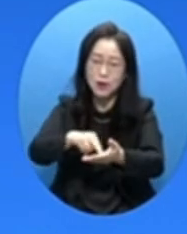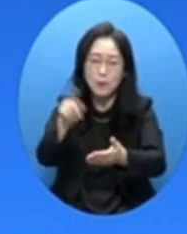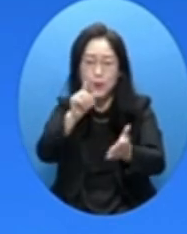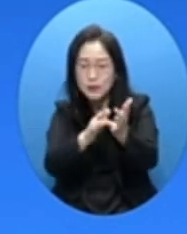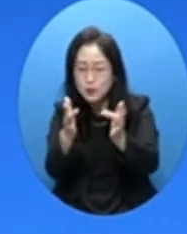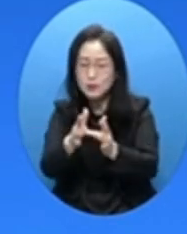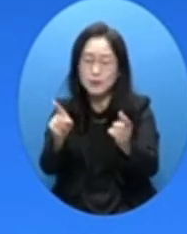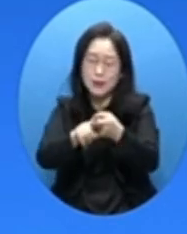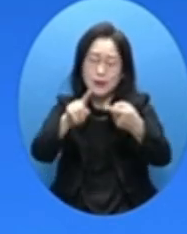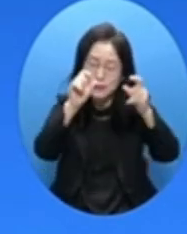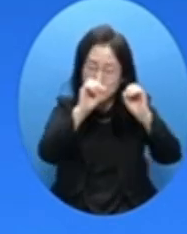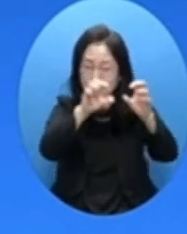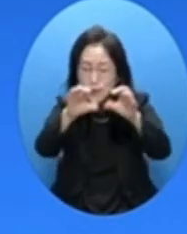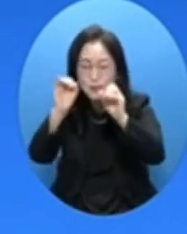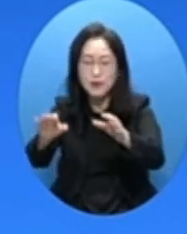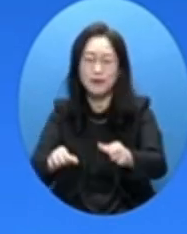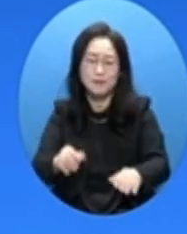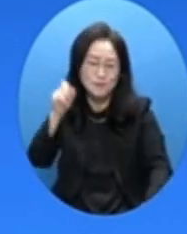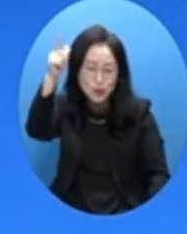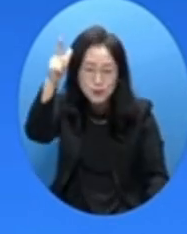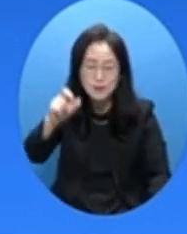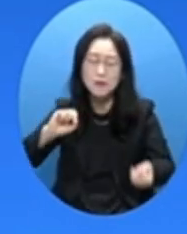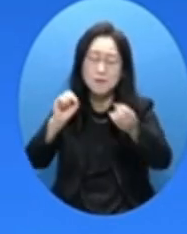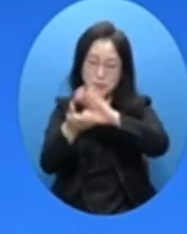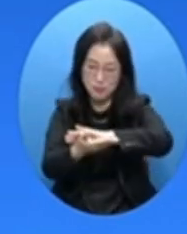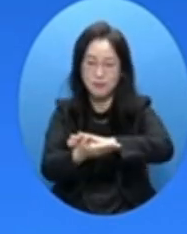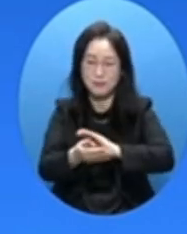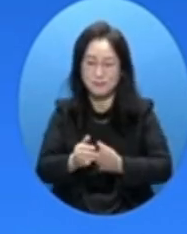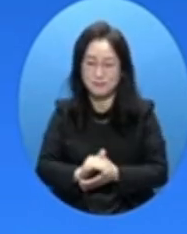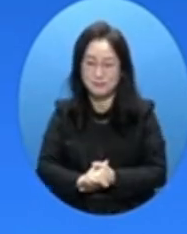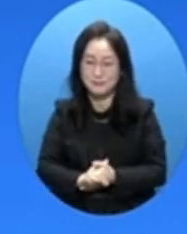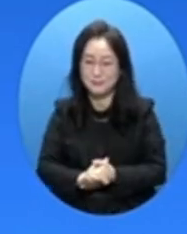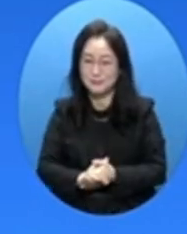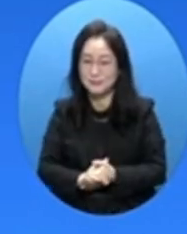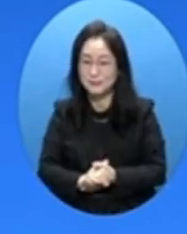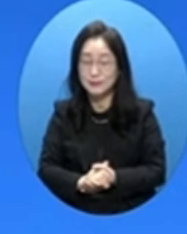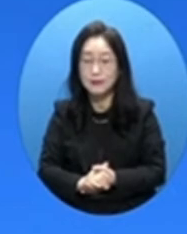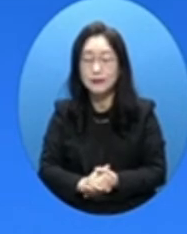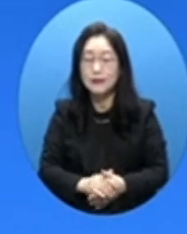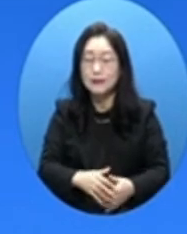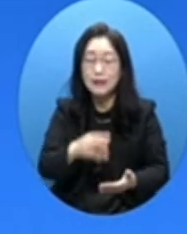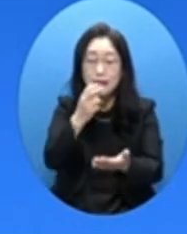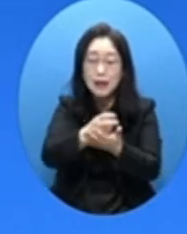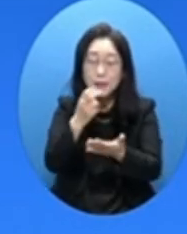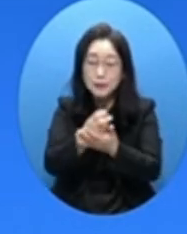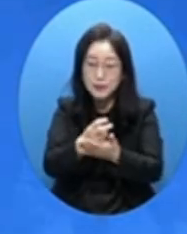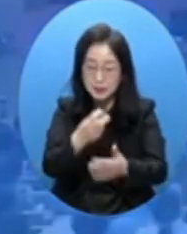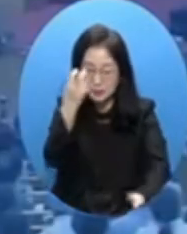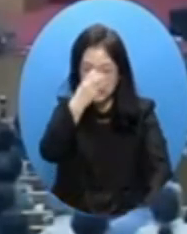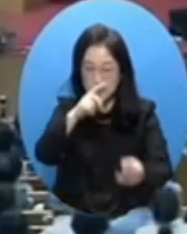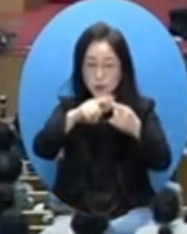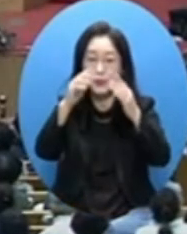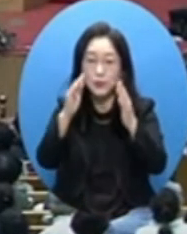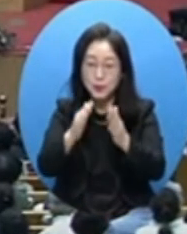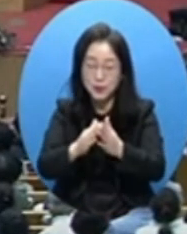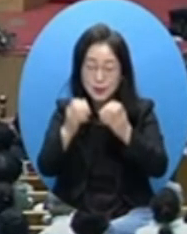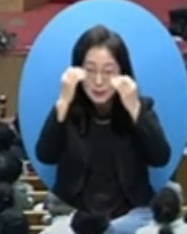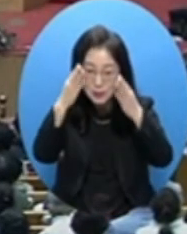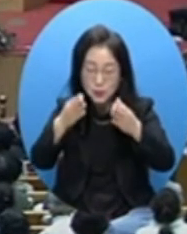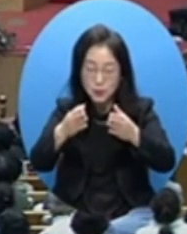전하는 그러한 의견 하나님의 사람들로 변화되는 것입니다 감리교 창시자 왜 요한을